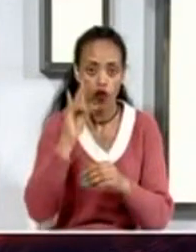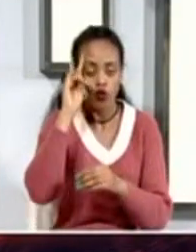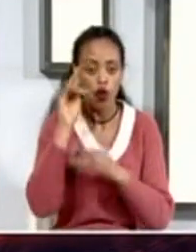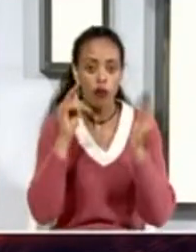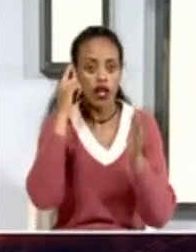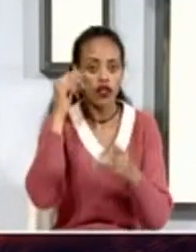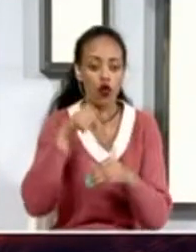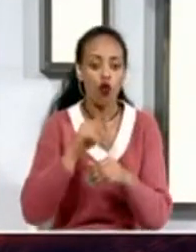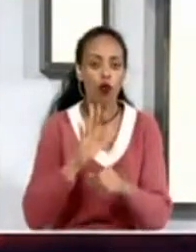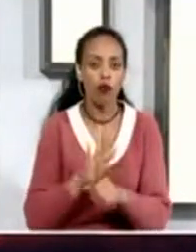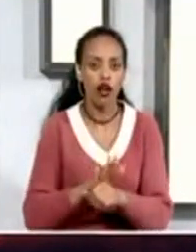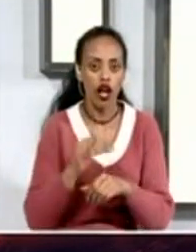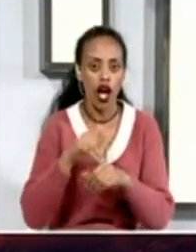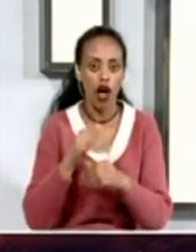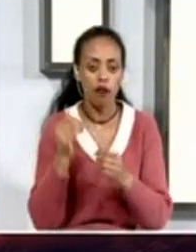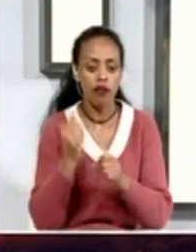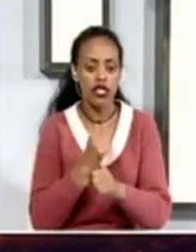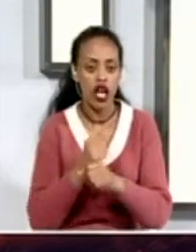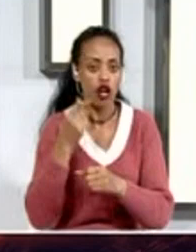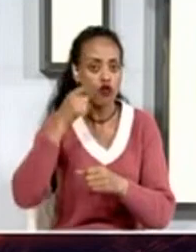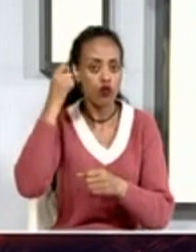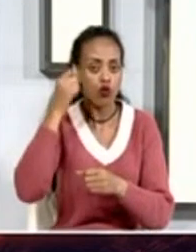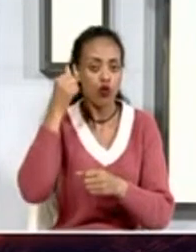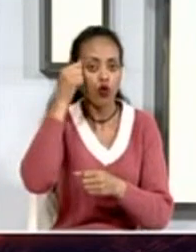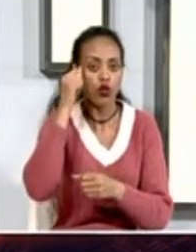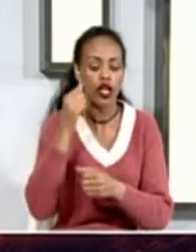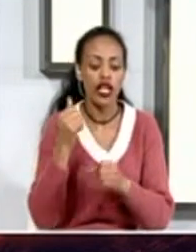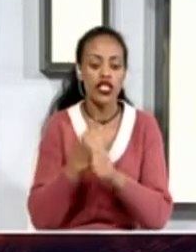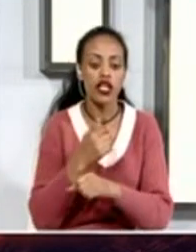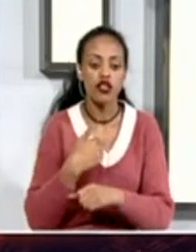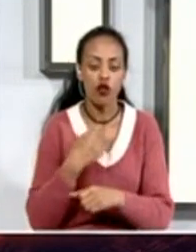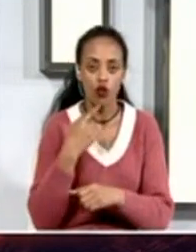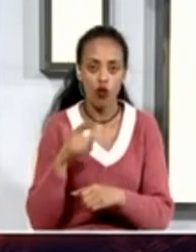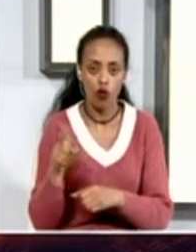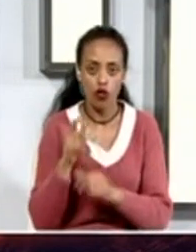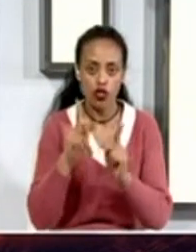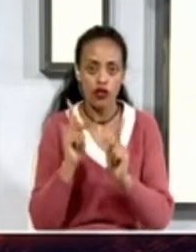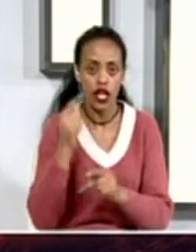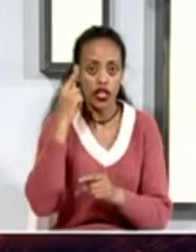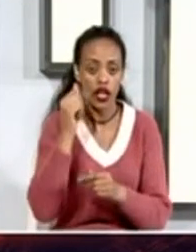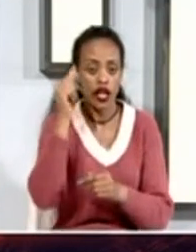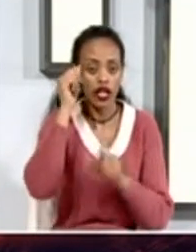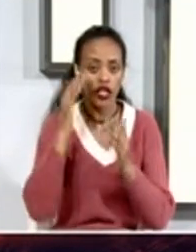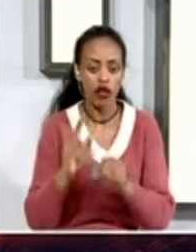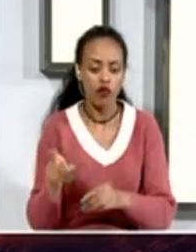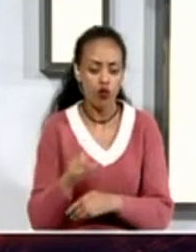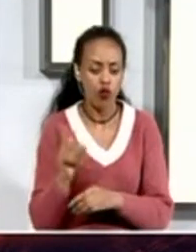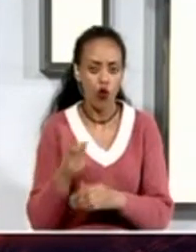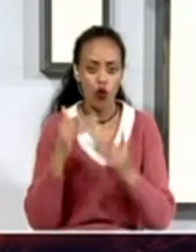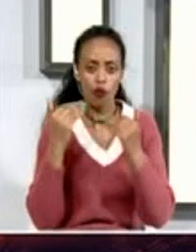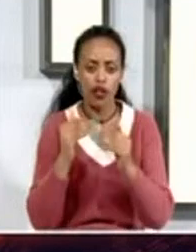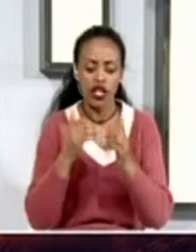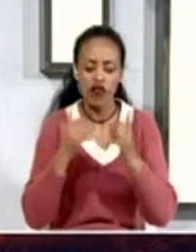ትግራይ ከተማ ሰቲት ሕሞራ ኣበ ምስትኻል ጸጉሪ ደቂ ተባዕትዮ ተዋፊሩ ዝሰርሕ ዘሎ ኾይኑ ህዝብታት ትግራይን ኤርትራን ብዝኾነ ይኹን